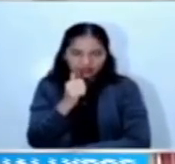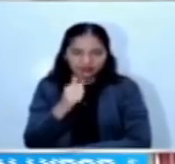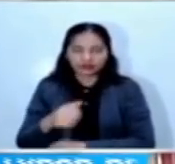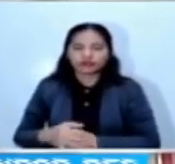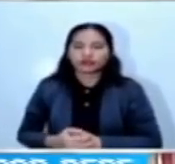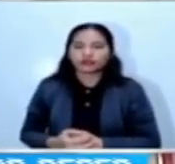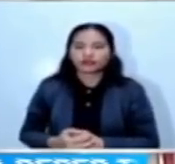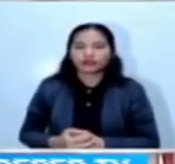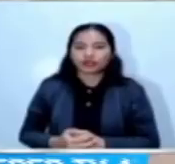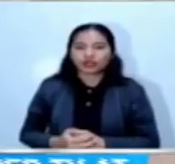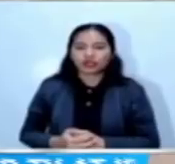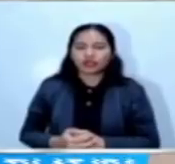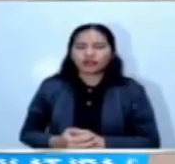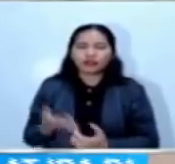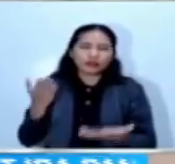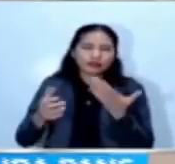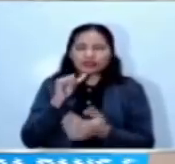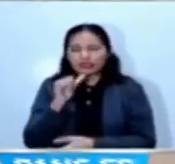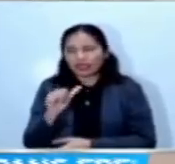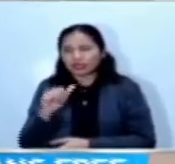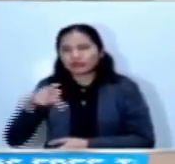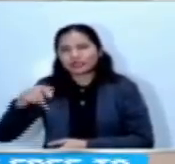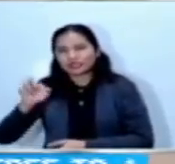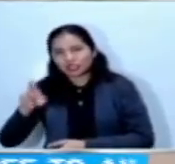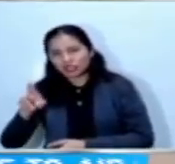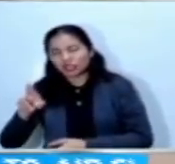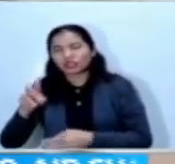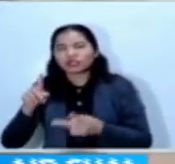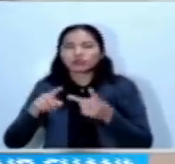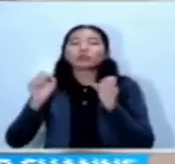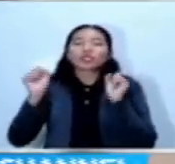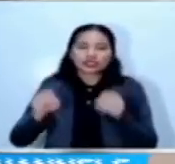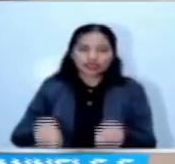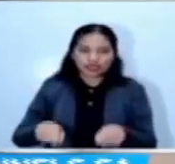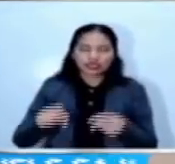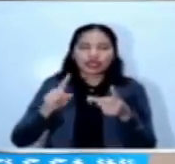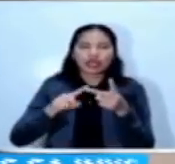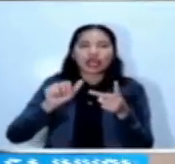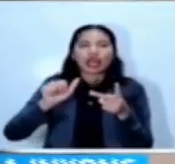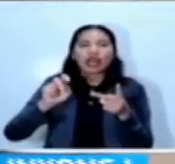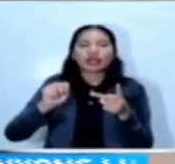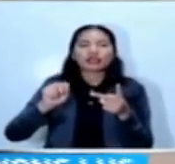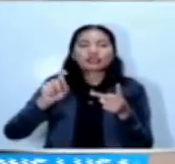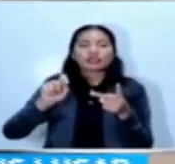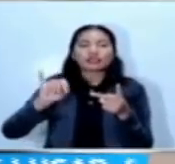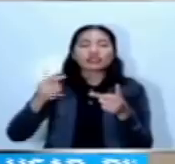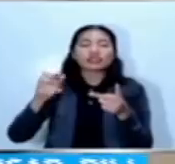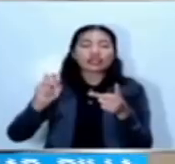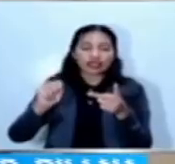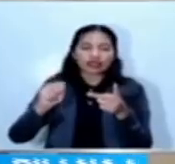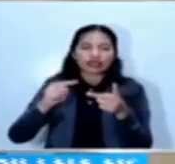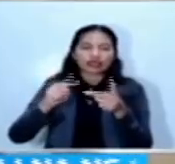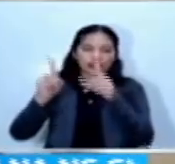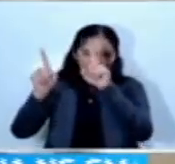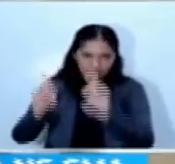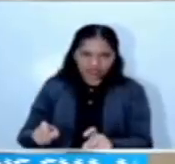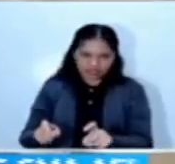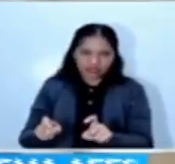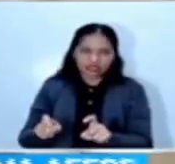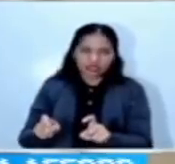PCR, pwedeng antigen test. Kasi in a surge situation, yung antigen testing, mataas na